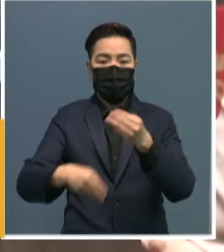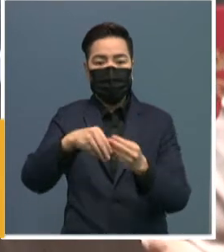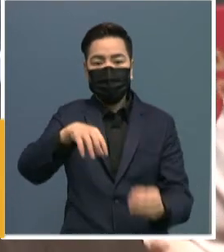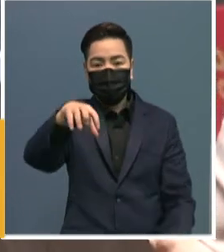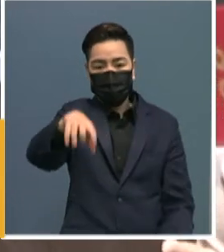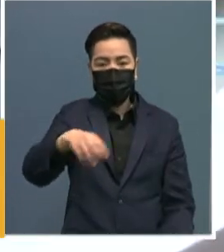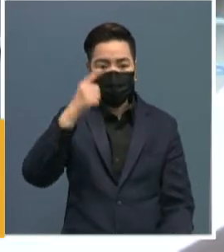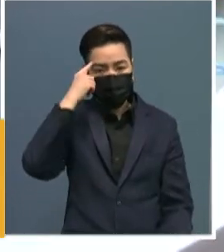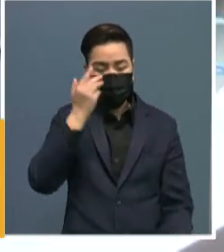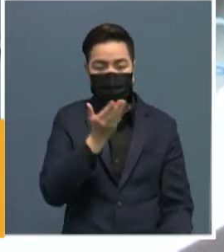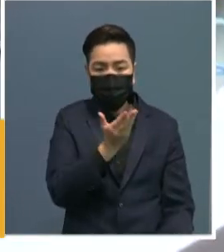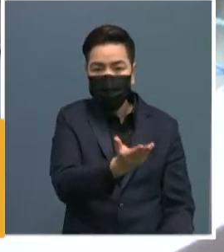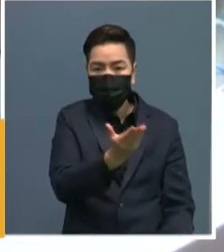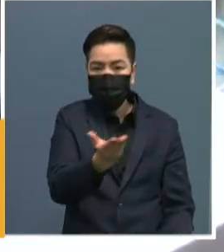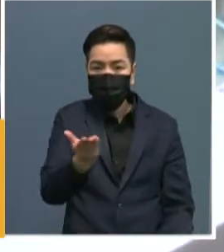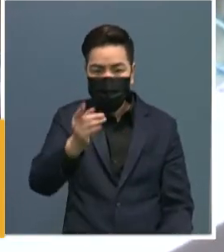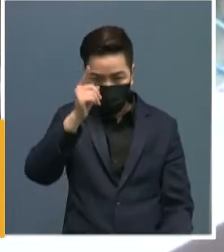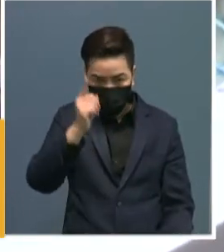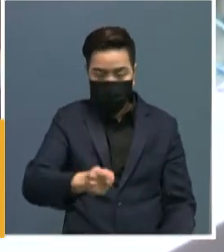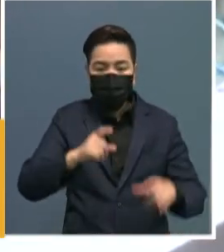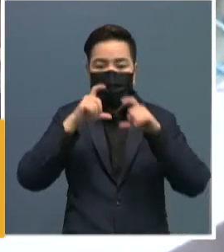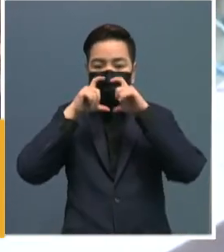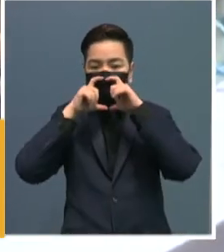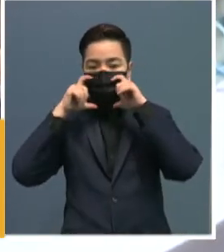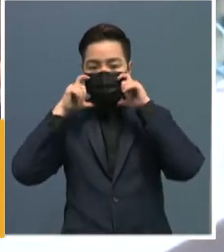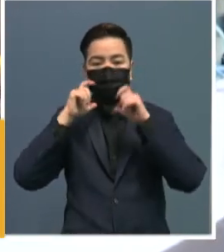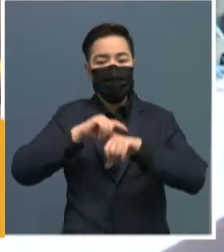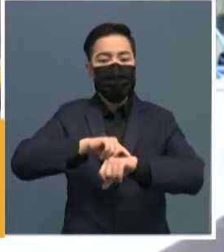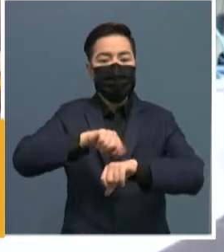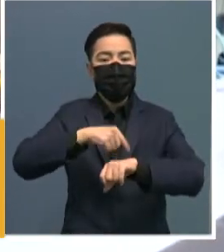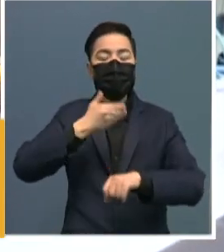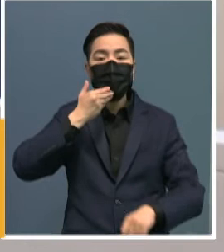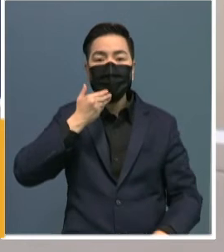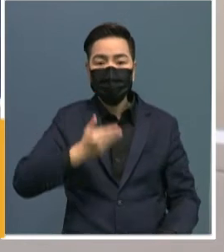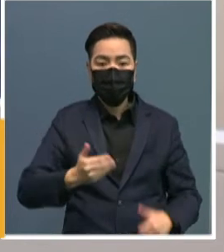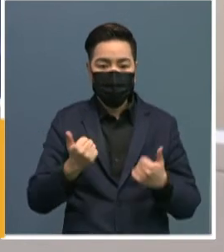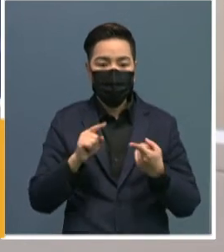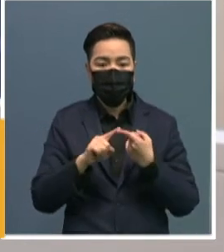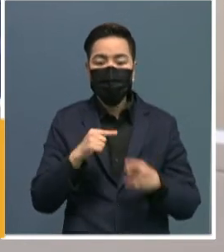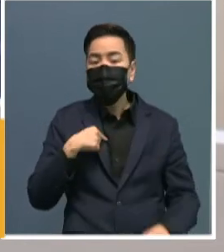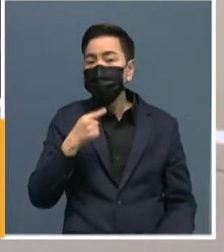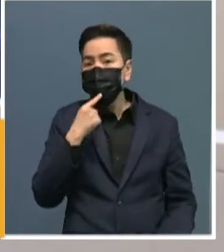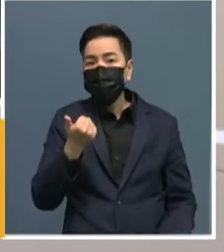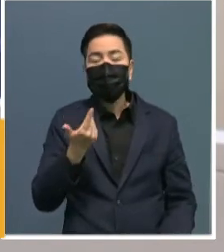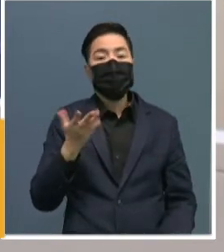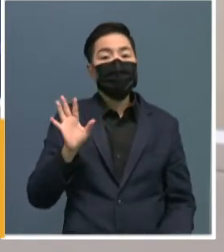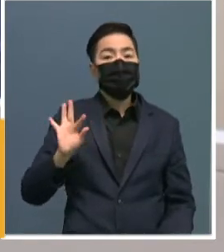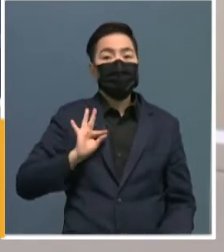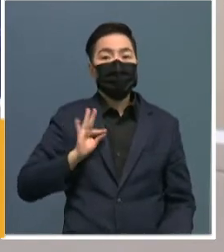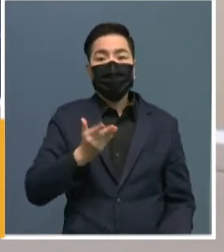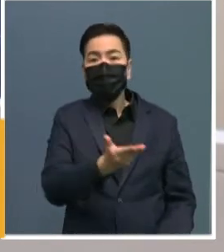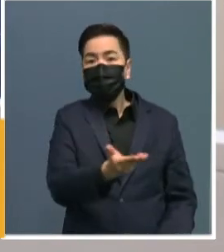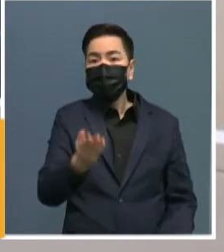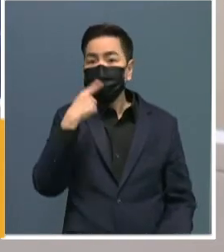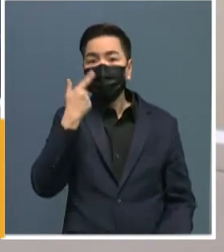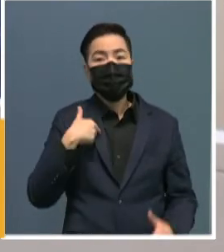ยังคงต้องขอความร่วมมือทุกคนสวมหน้ากากอนามัยตลอดเวลาอยู่ในอาคารนอกจากนี้ก็บอกว่าสมาชิกท่านไหนที่ไม่ได้